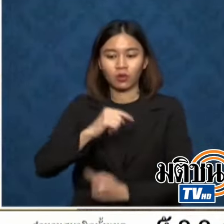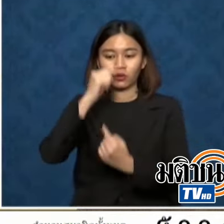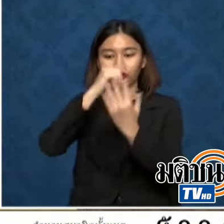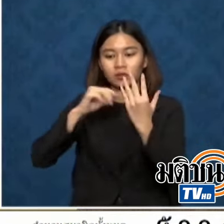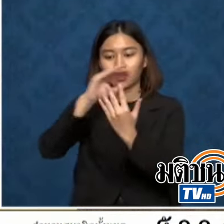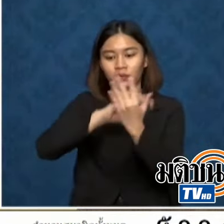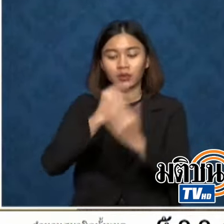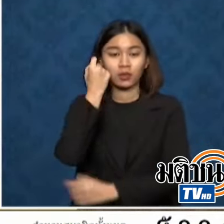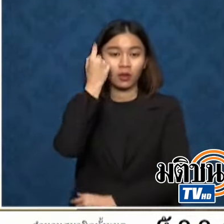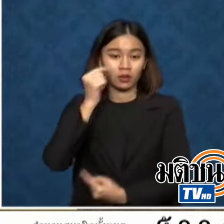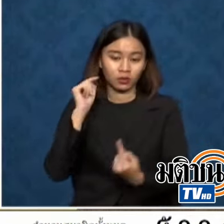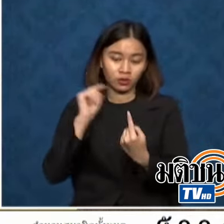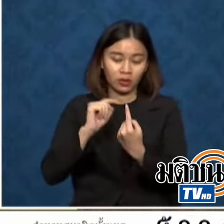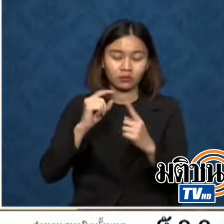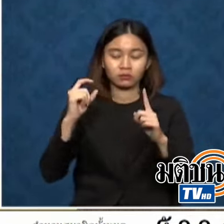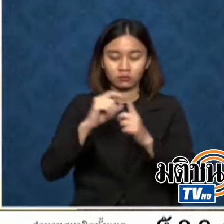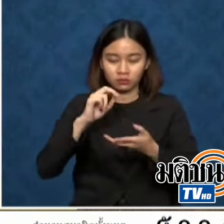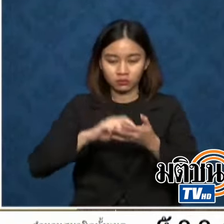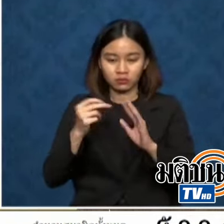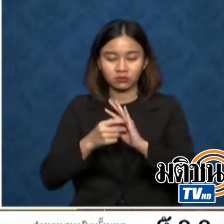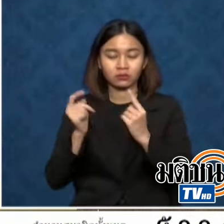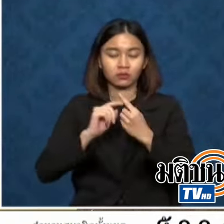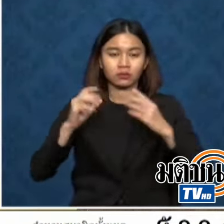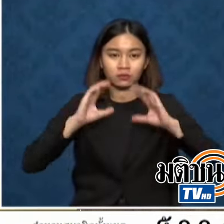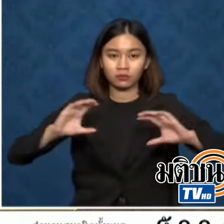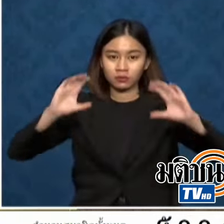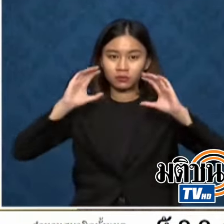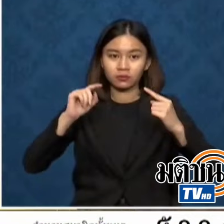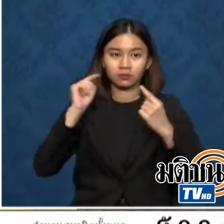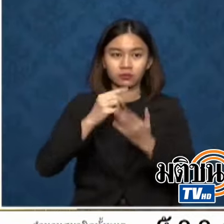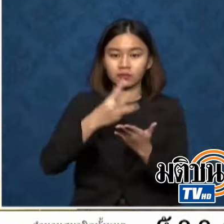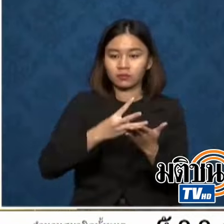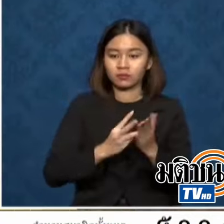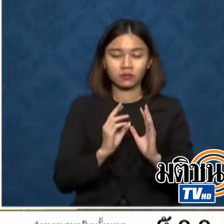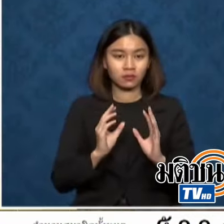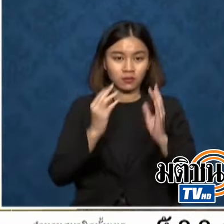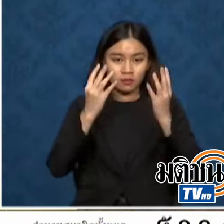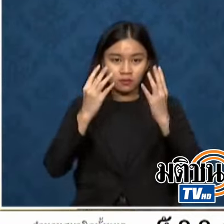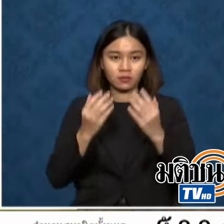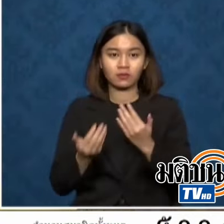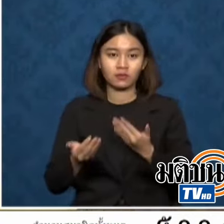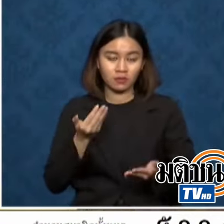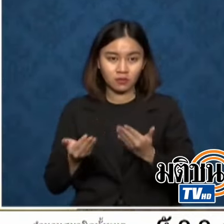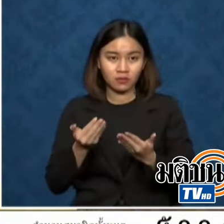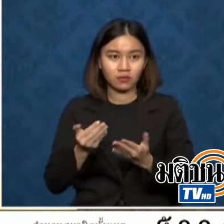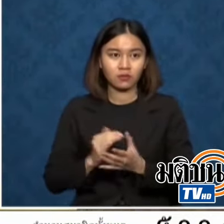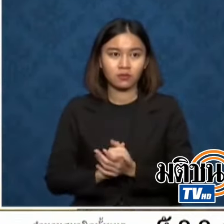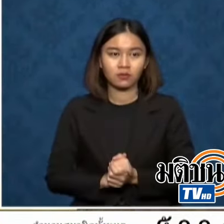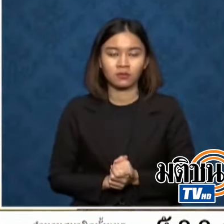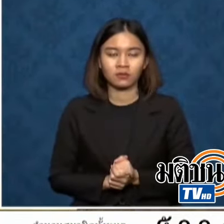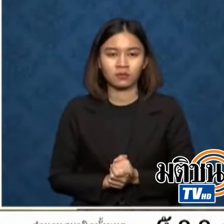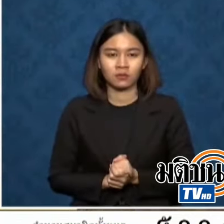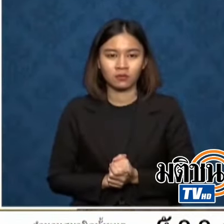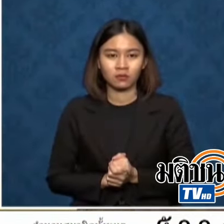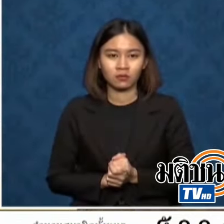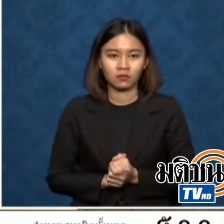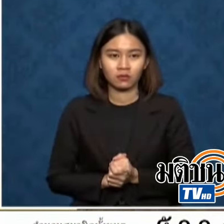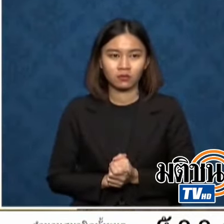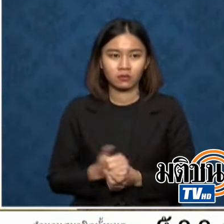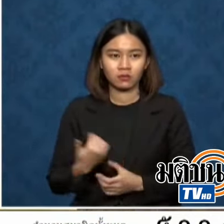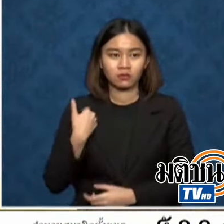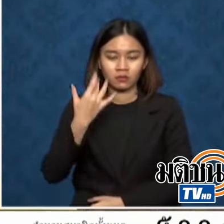ไทยได้เข้าใจว่าคำที่หมายความว่ารัฐบาลที่ไร้วาระหรือ agenda Less govermentเนี่ย